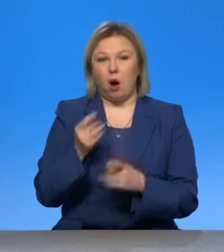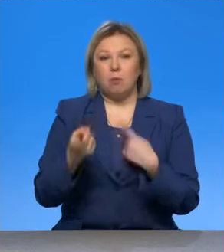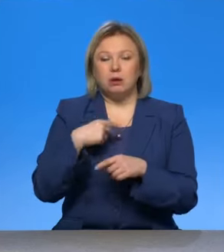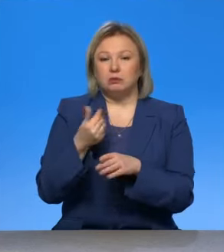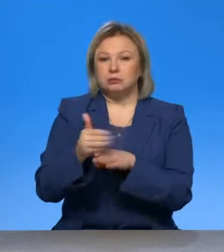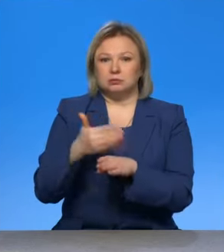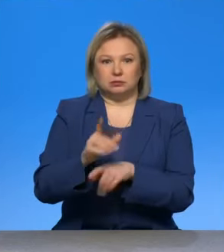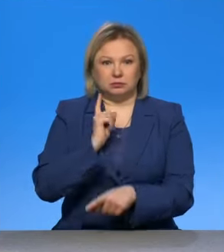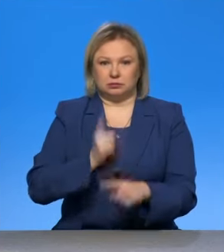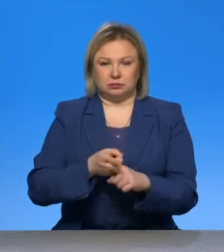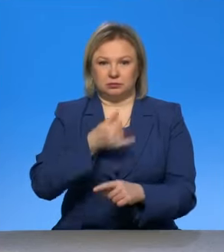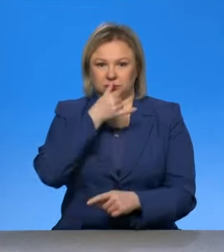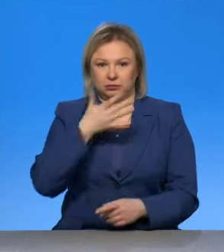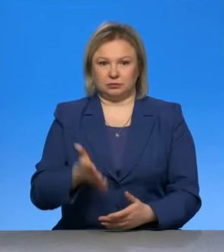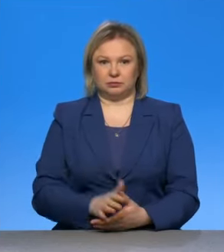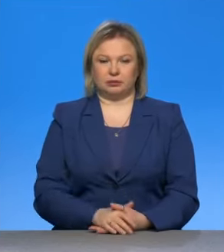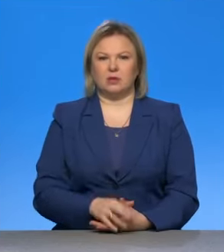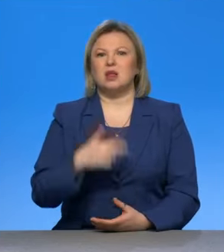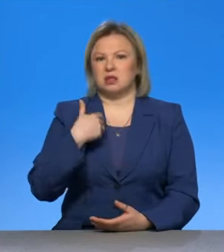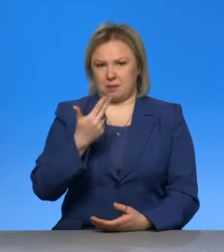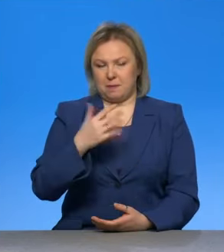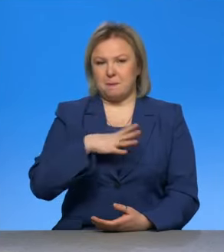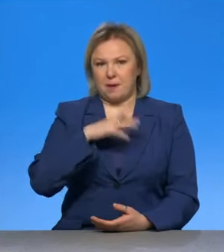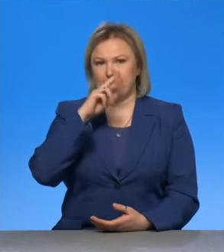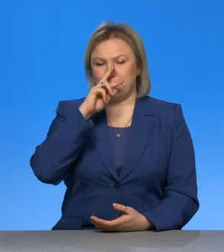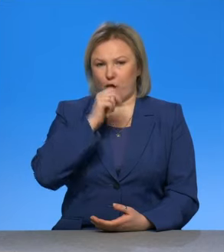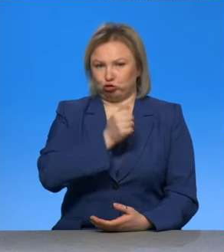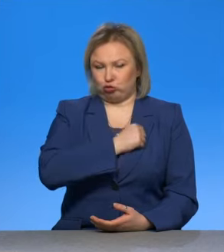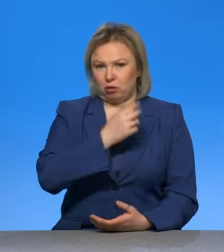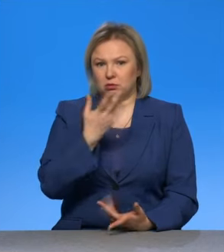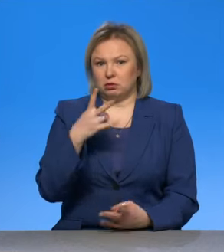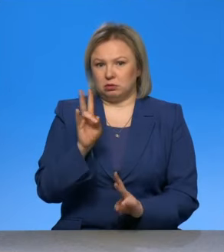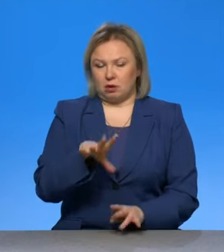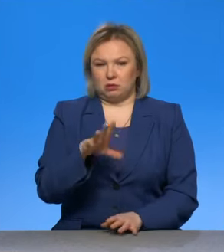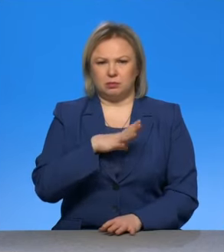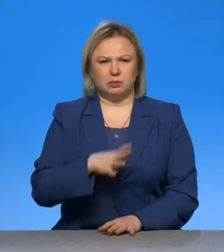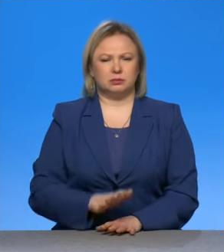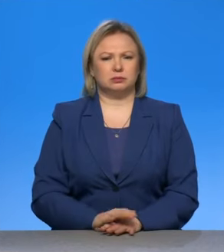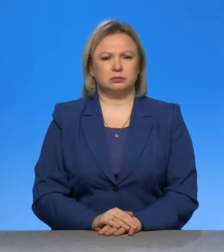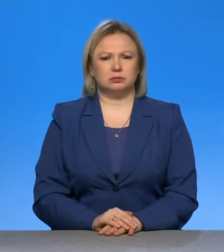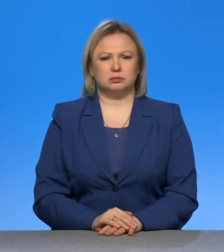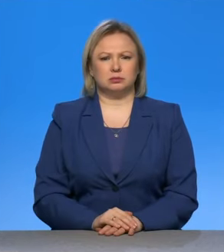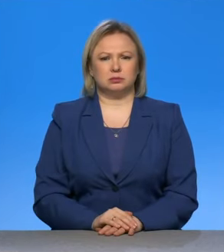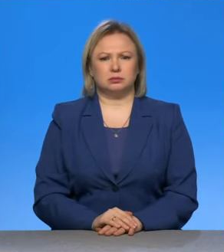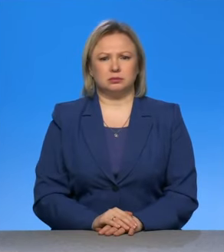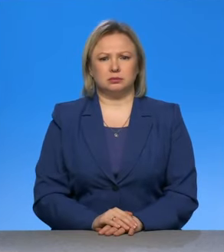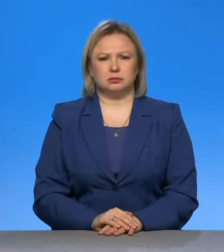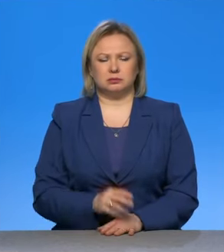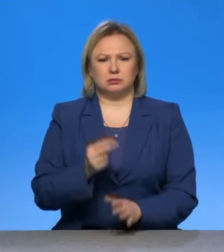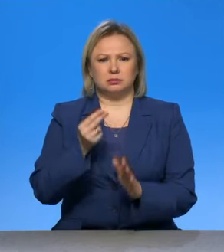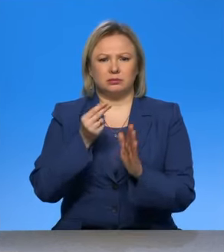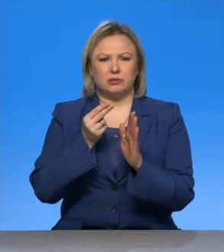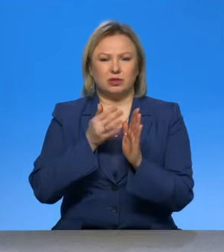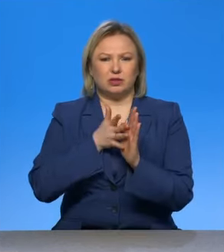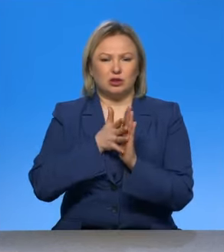банкротили. Пожалел вообще, что взял его. Отдаешь же потом свои деньги. А тратишь их в